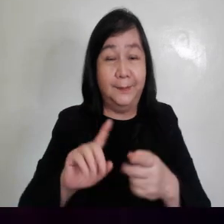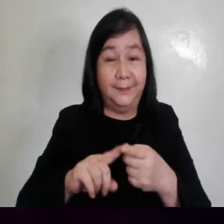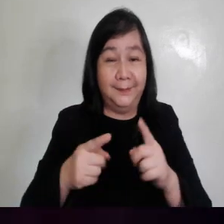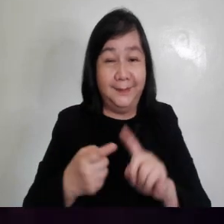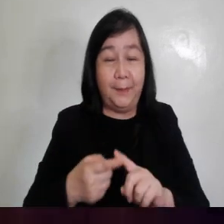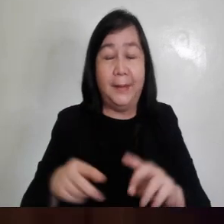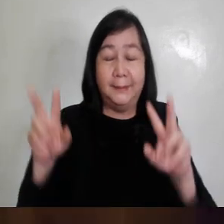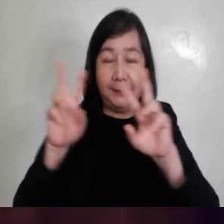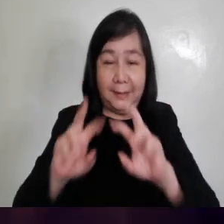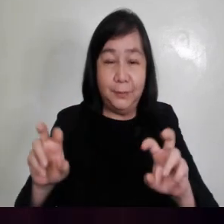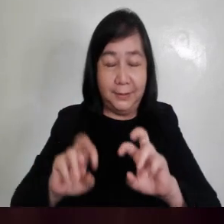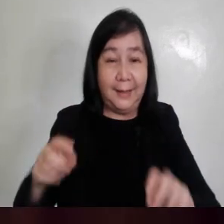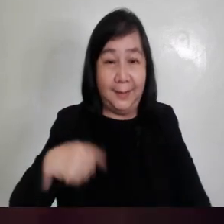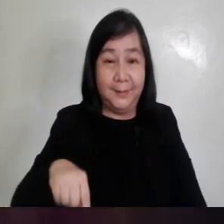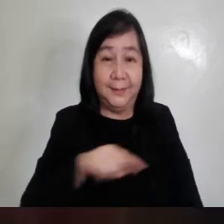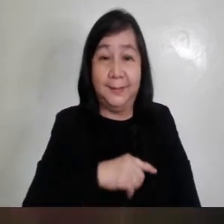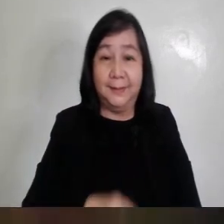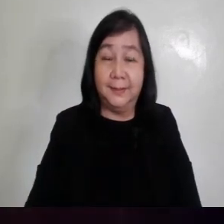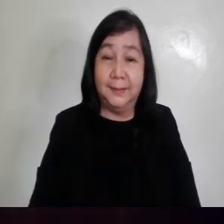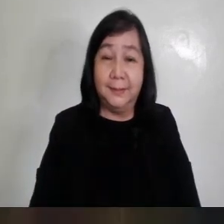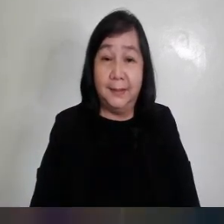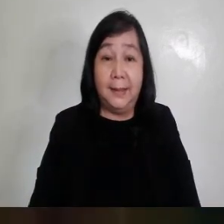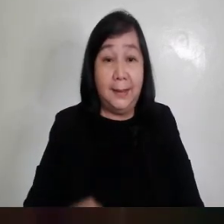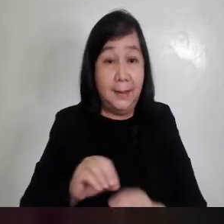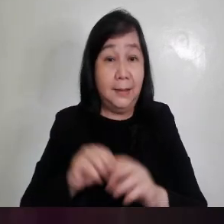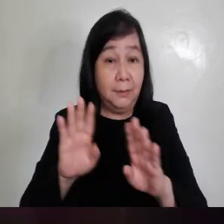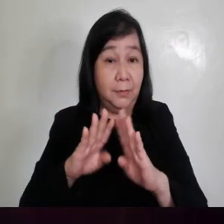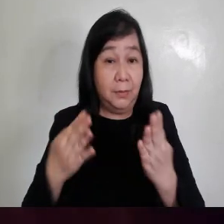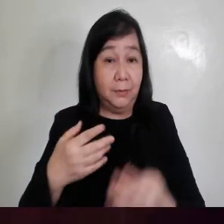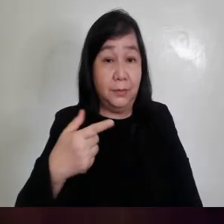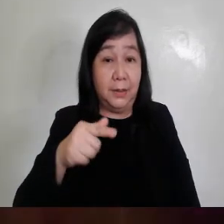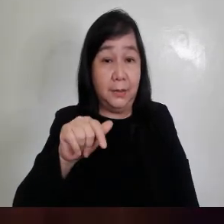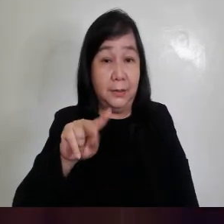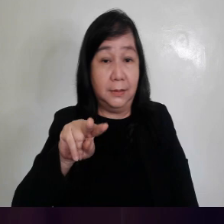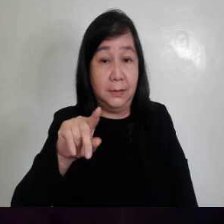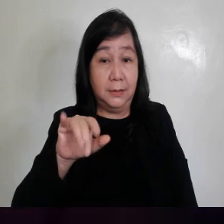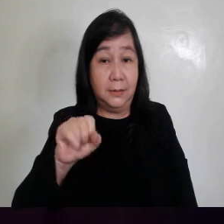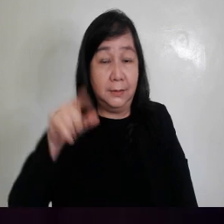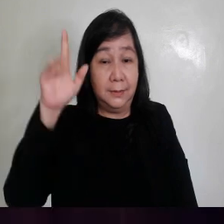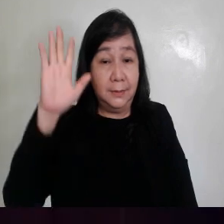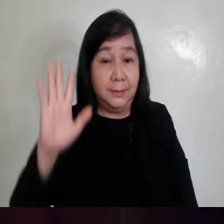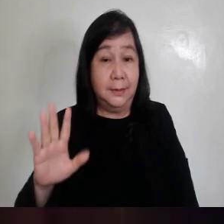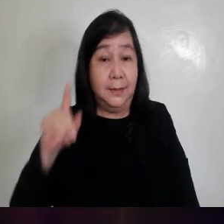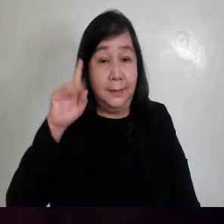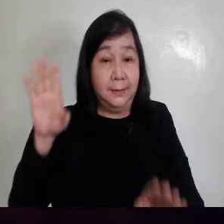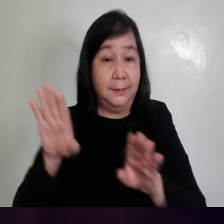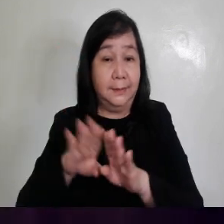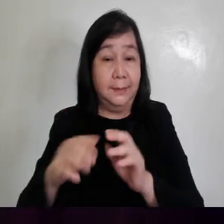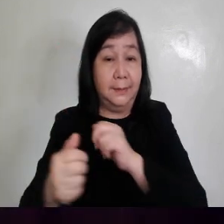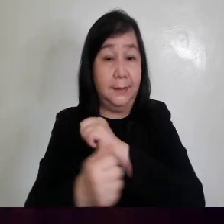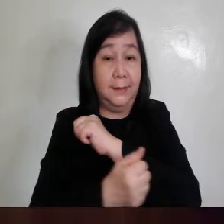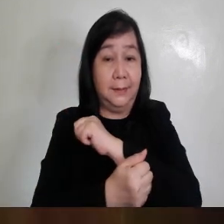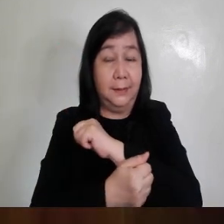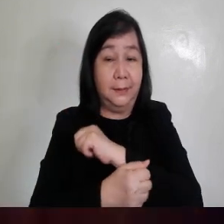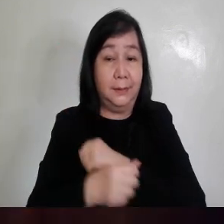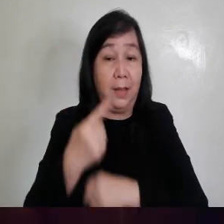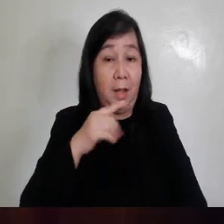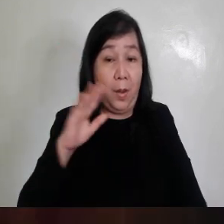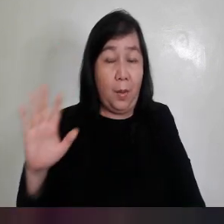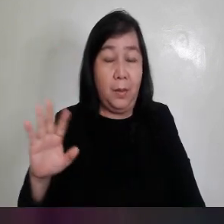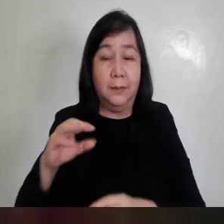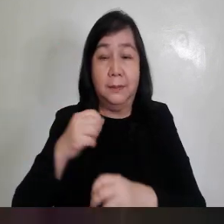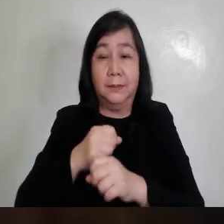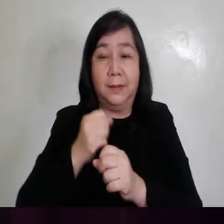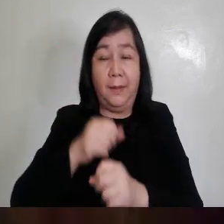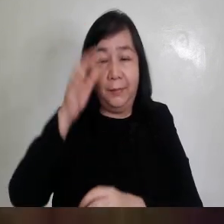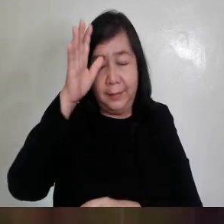Teka muna mga kapatid, magnilay muna tayo. Sa aklat ng Genesis, nakipagtipan ng Diyos kay Abraham, nangakong